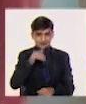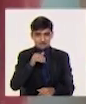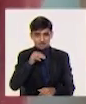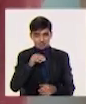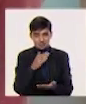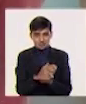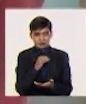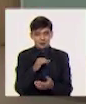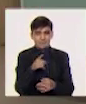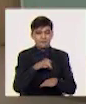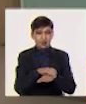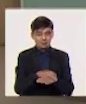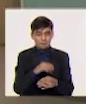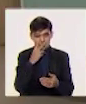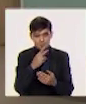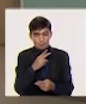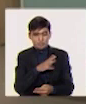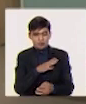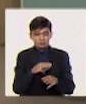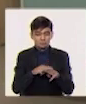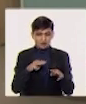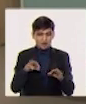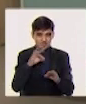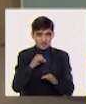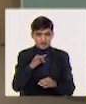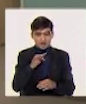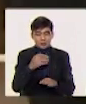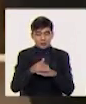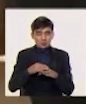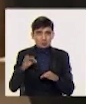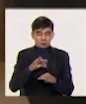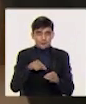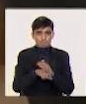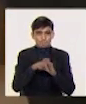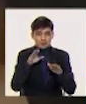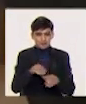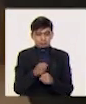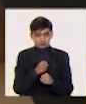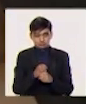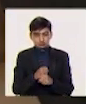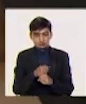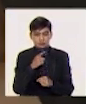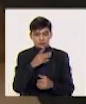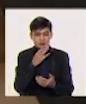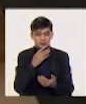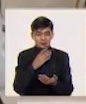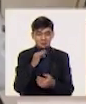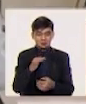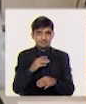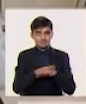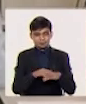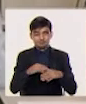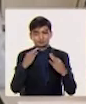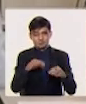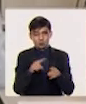жеткен. Бұл жайттерді алға тартқан мәжілісмендер несие рақшылымшылығын жасау орынды деп отыр. Алайда халықтың борышын кешіргенімен